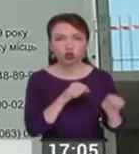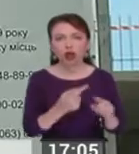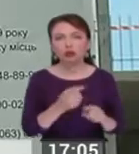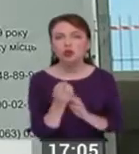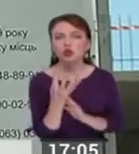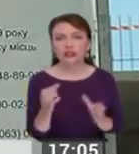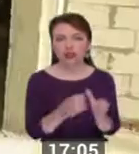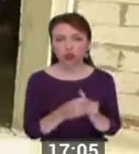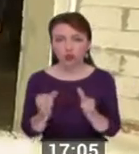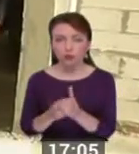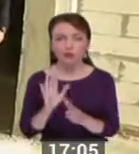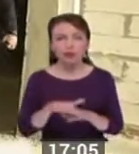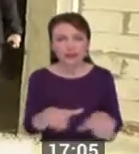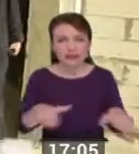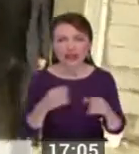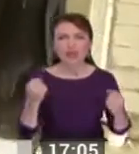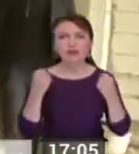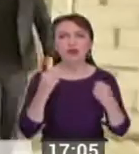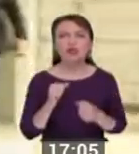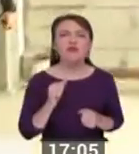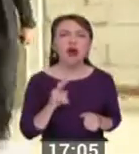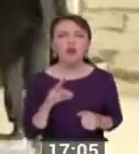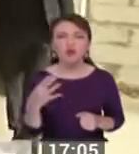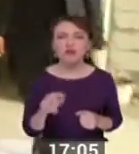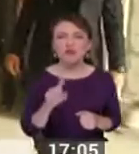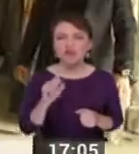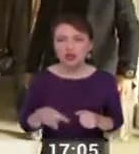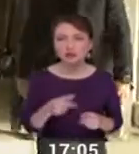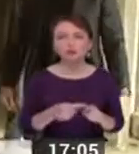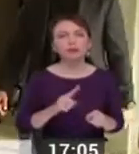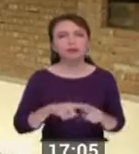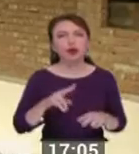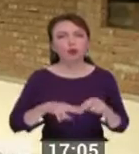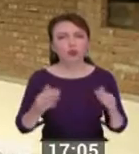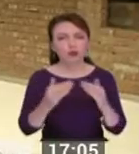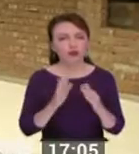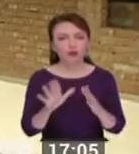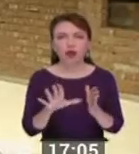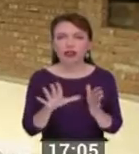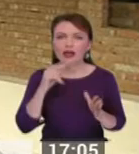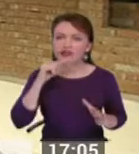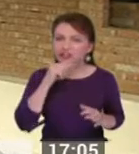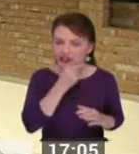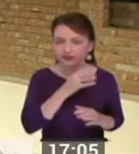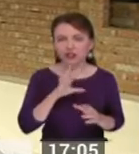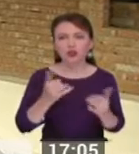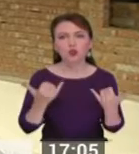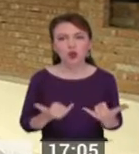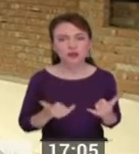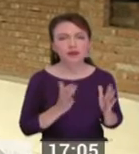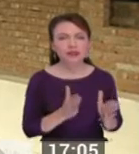груп, матиме басейн, спортивну та актову зали. Будівля буде повністю енергоефективною із сучасними